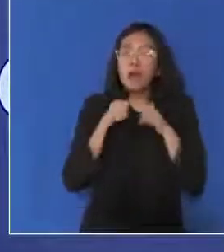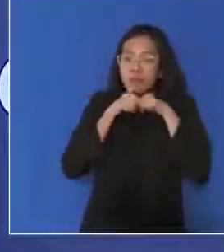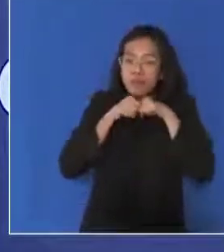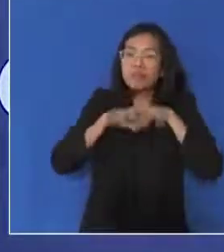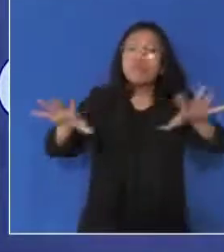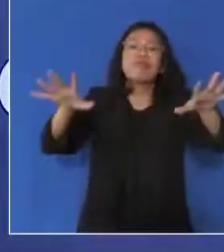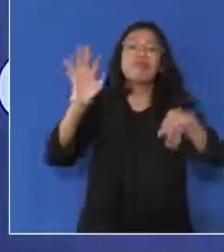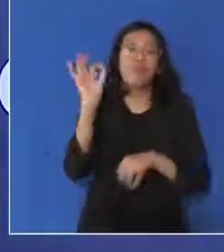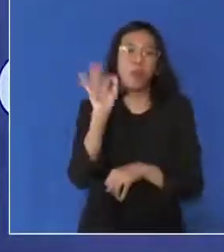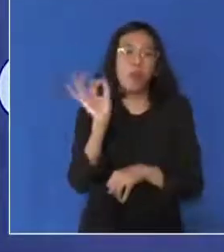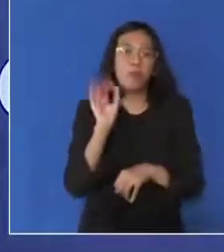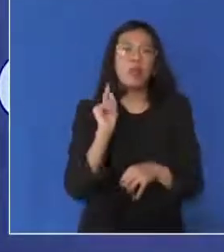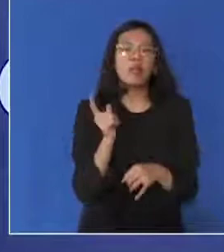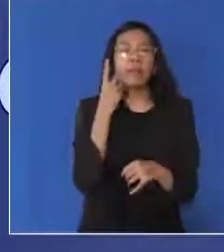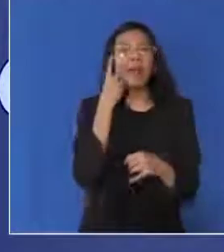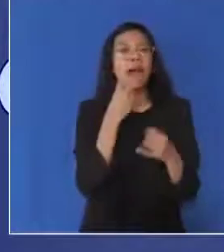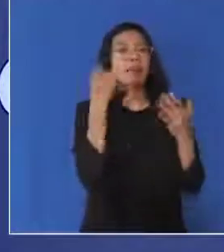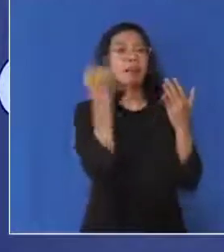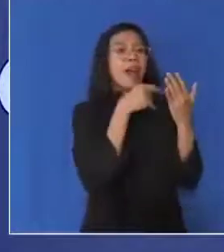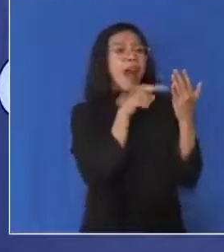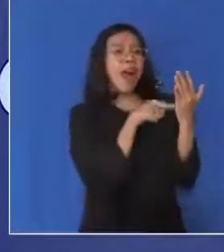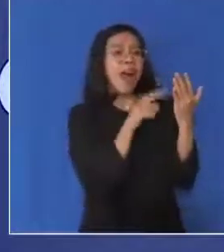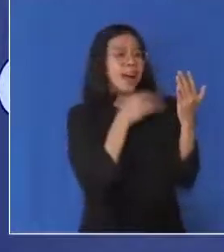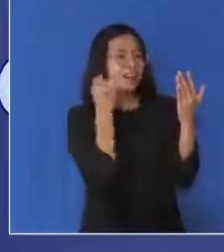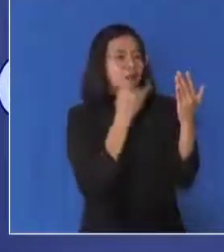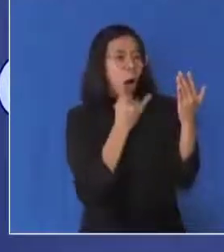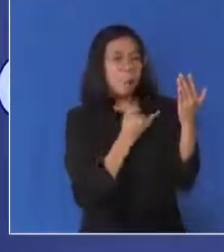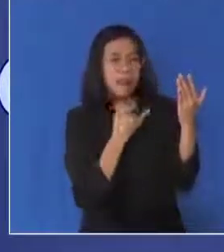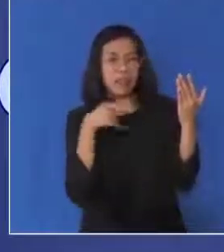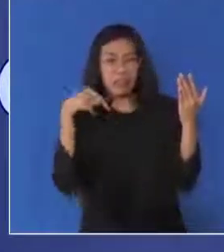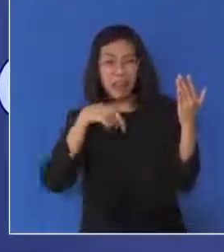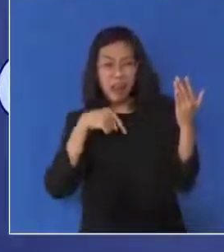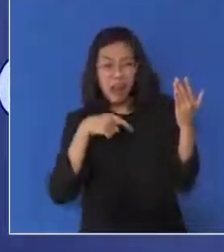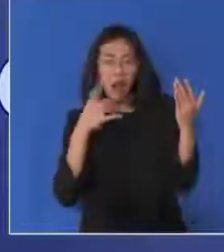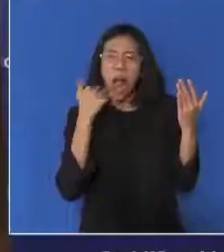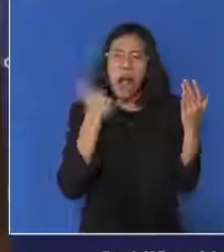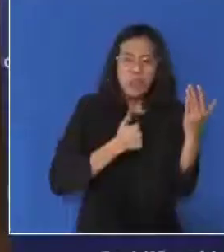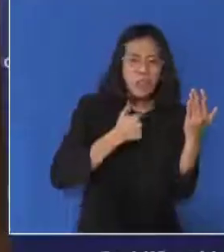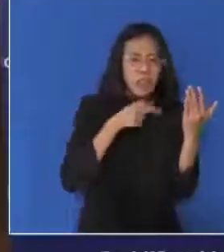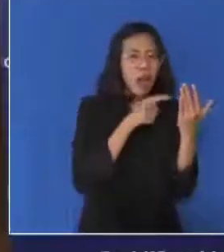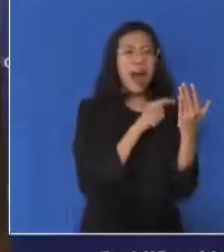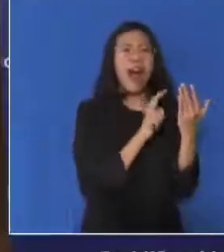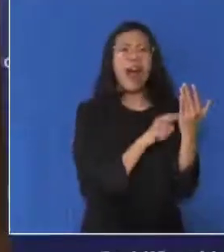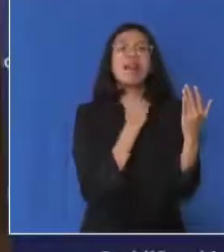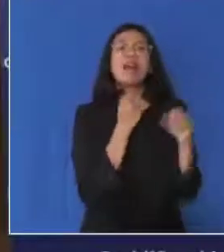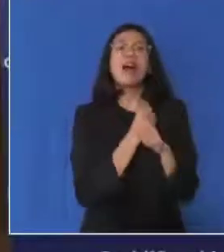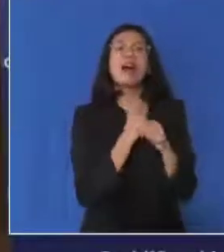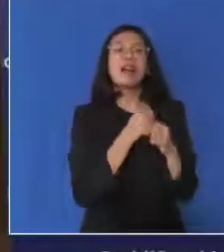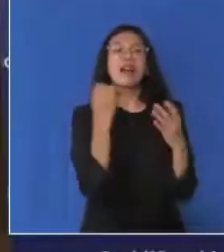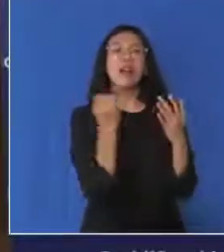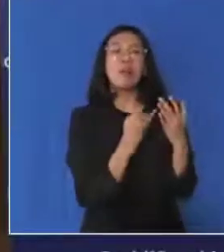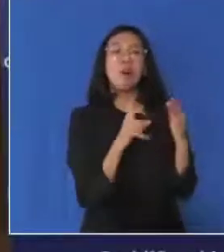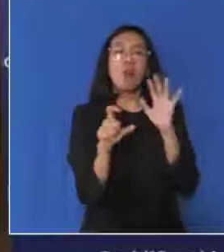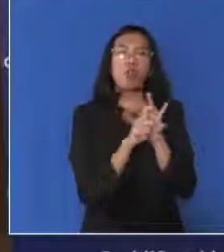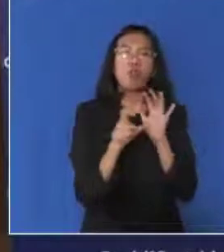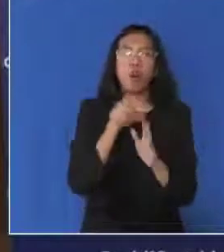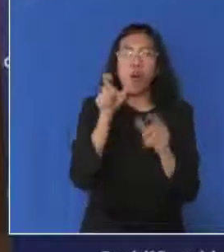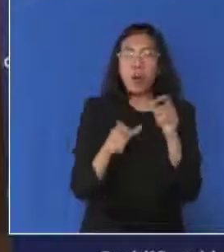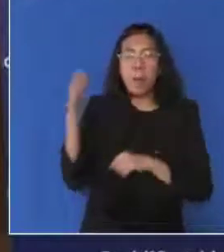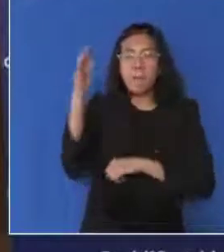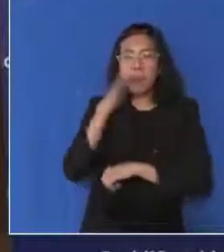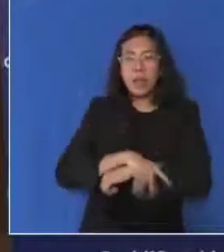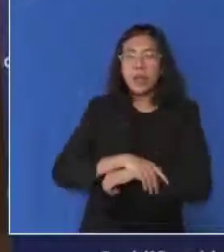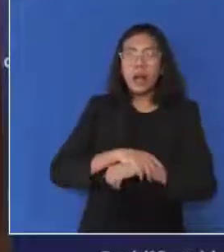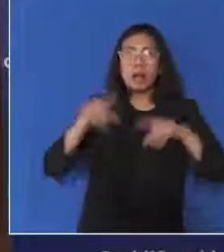ya karena tertipu gambar kita pikir gambar-gambar berita sekarang itu misalnya ya m orang membaca berita Terus di